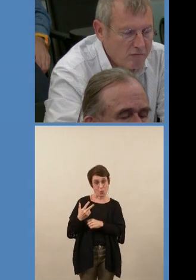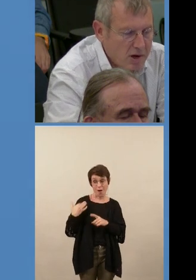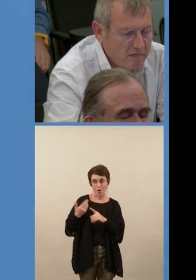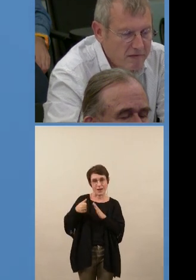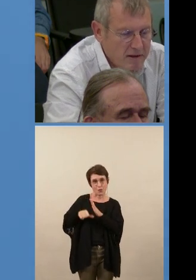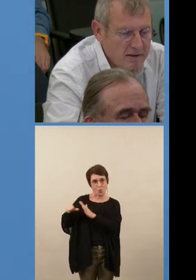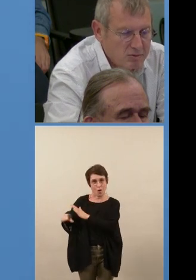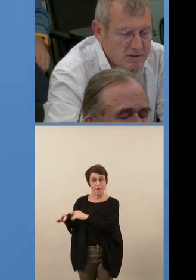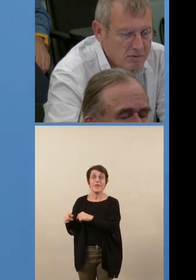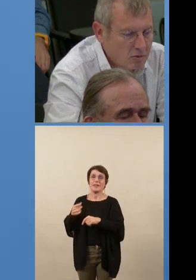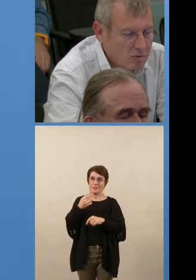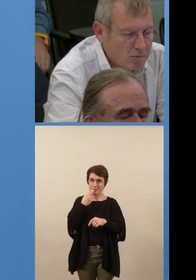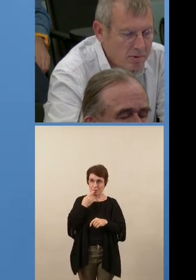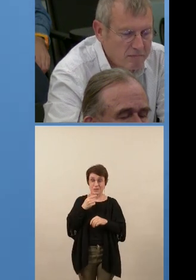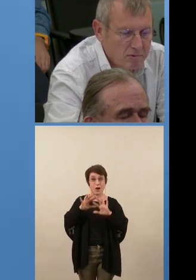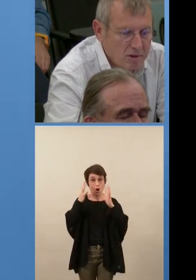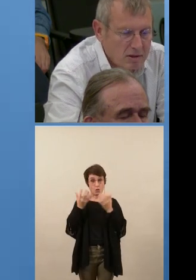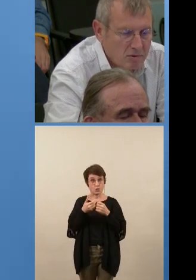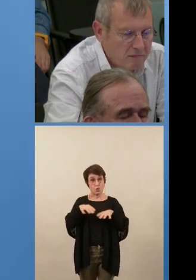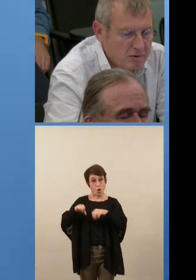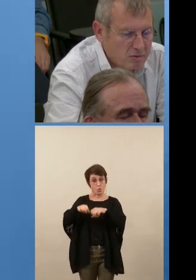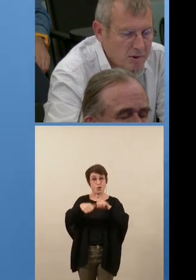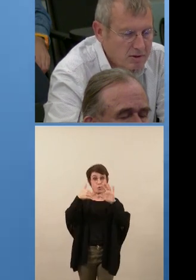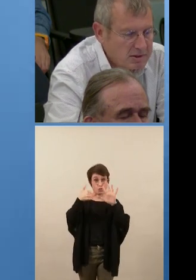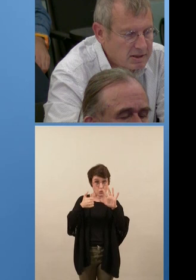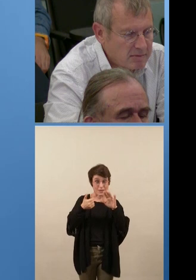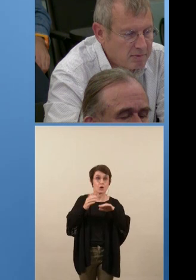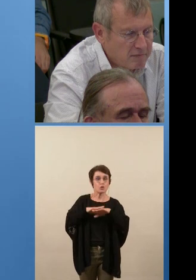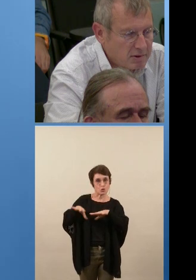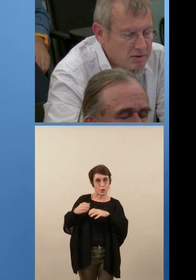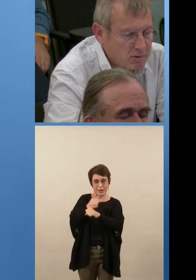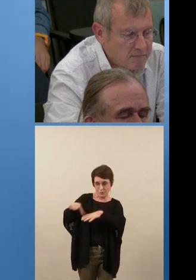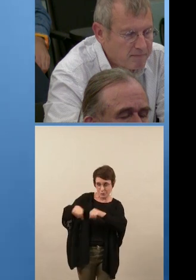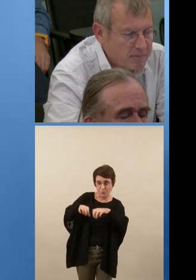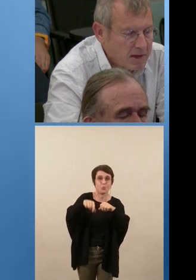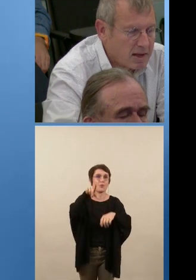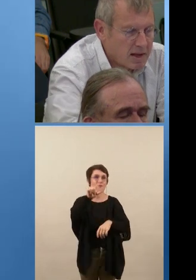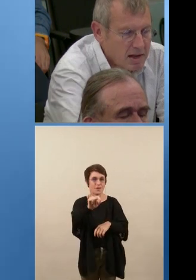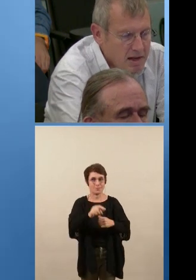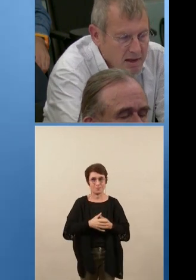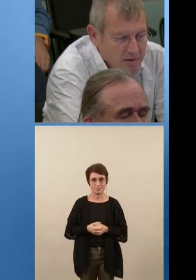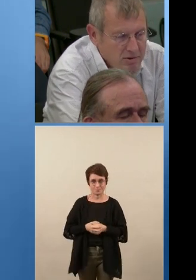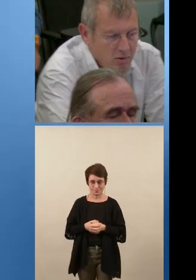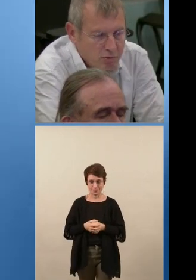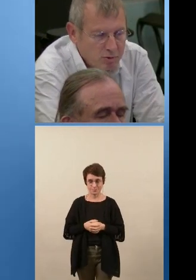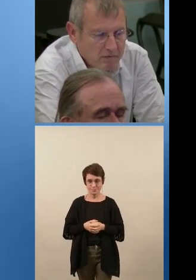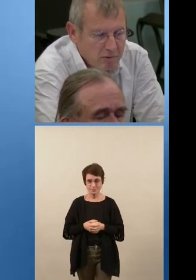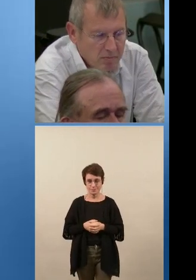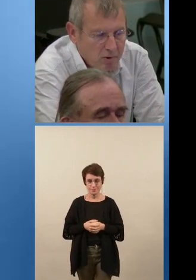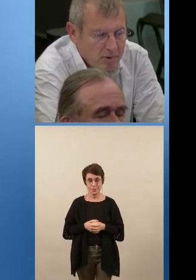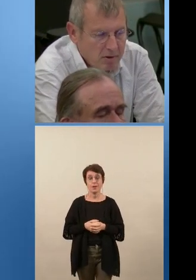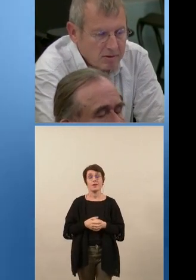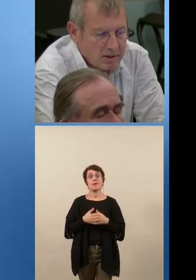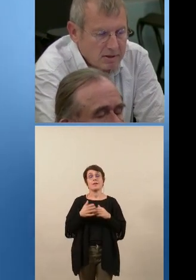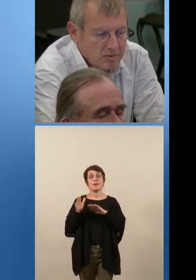pourvoir 20 des 60 recrutements prévus dans le cadre du renforcement des équipe voté en juin nous allons poursuivre le